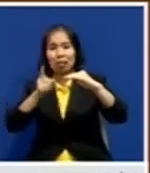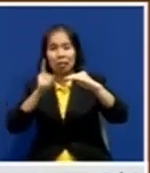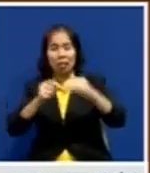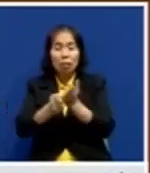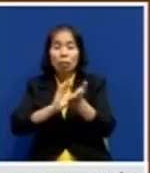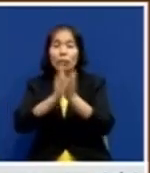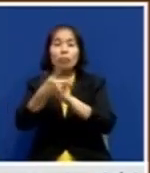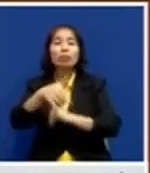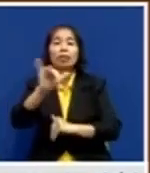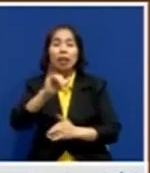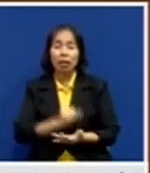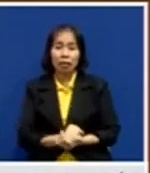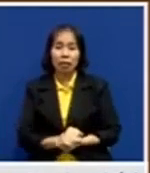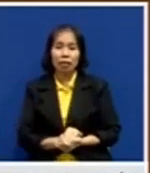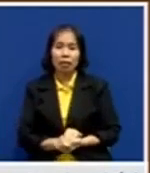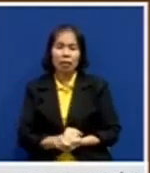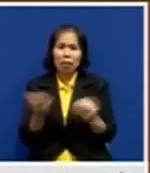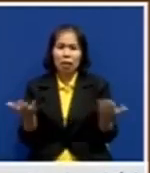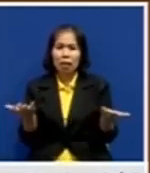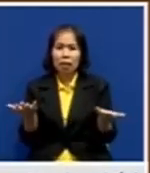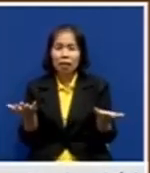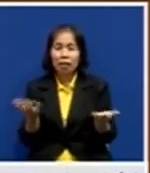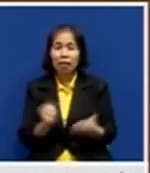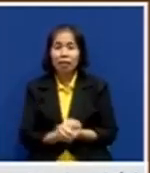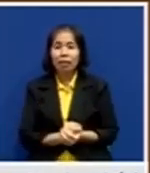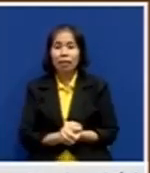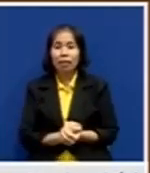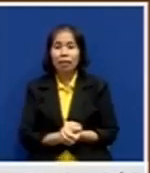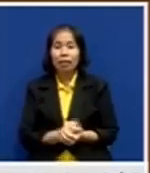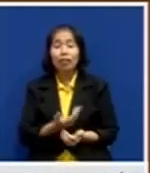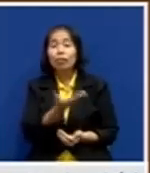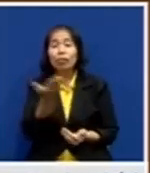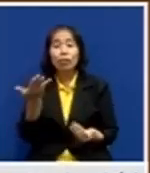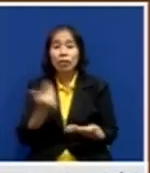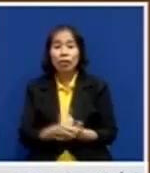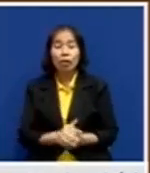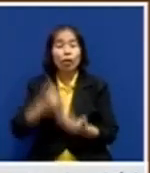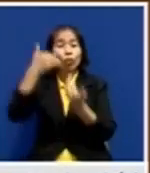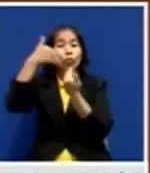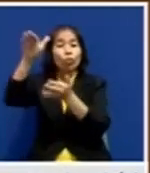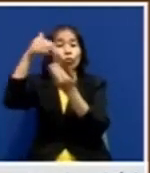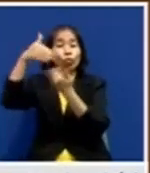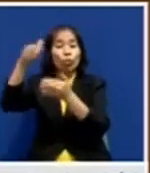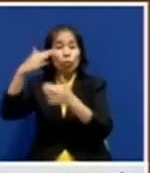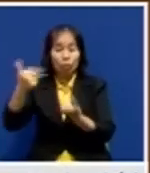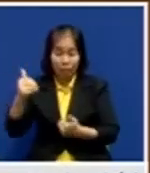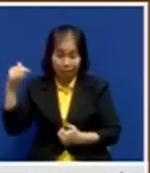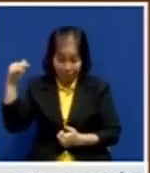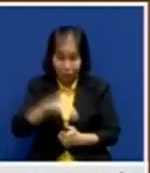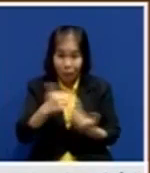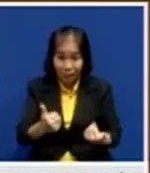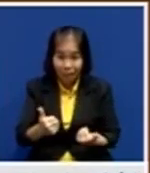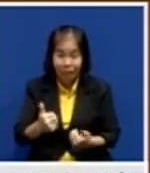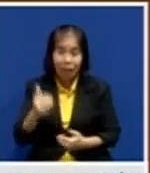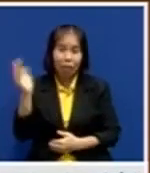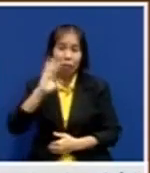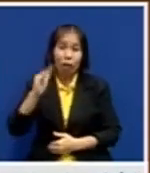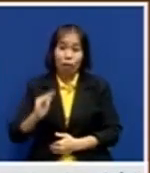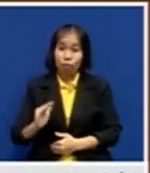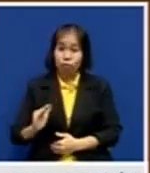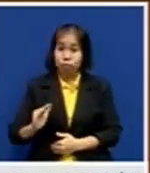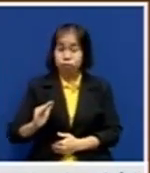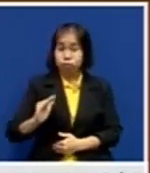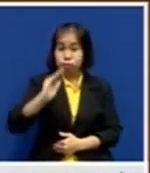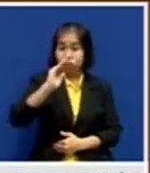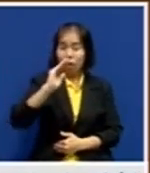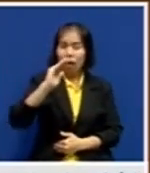รูปมันจะยืนอยู่ได้ยังไงท่านครับท่านดูสิส่งออกมันไม่ใช่ว่ามันช่วงจะมาตกตอนนี้นะมันขึ้นมาสูงมากเล